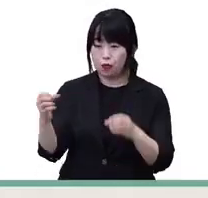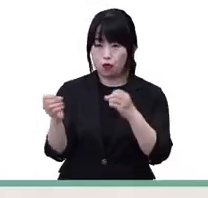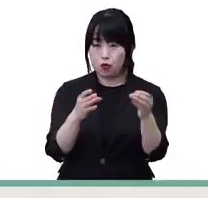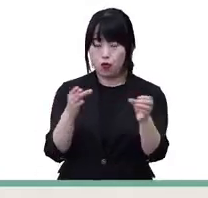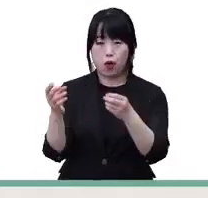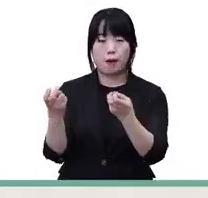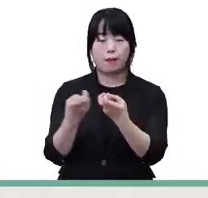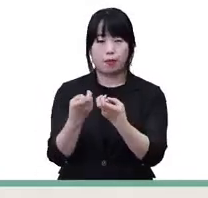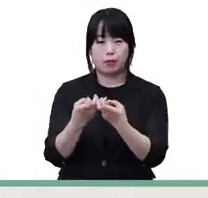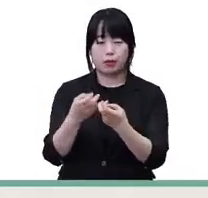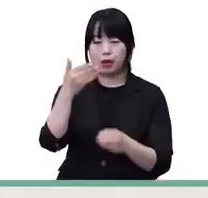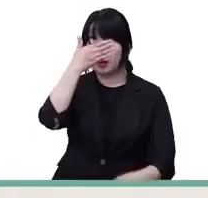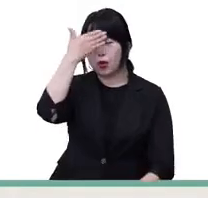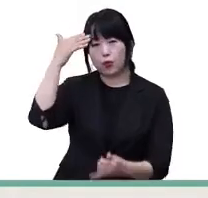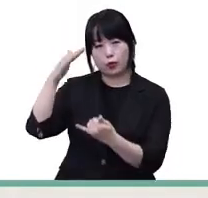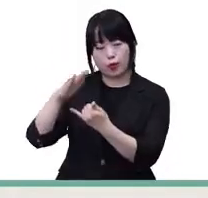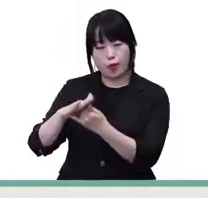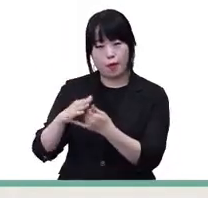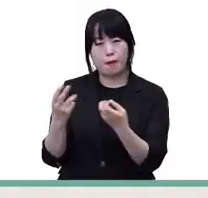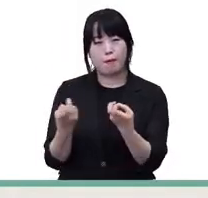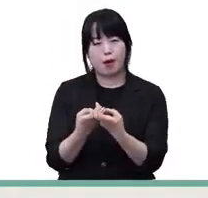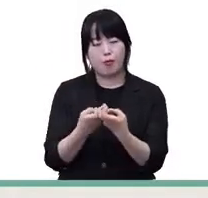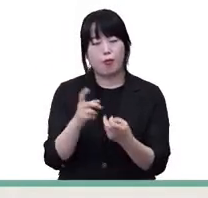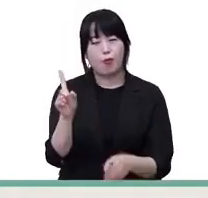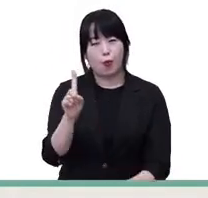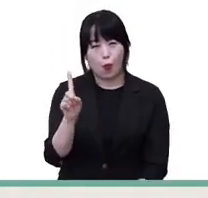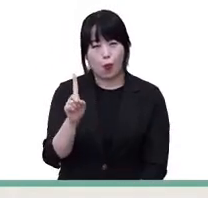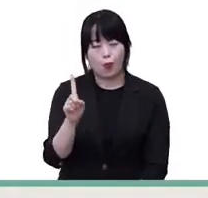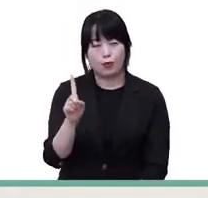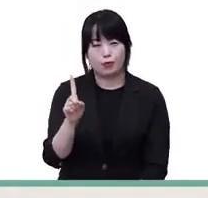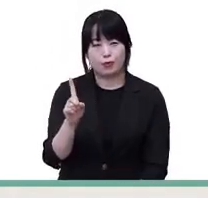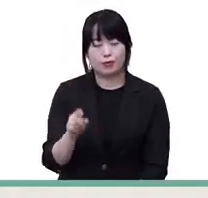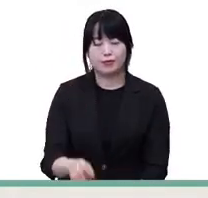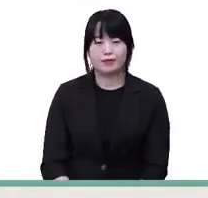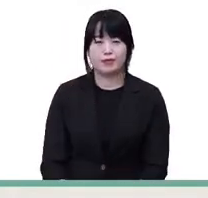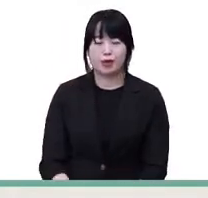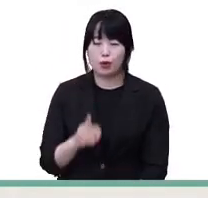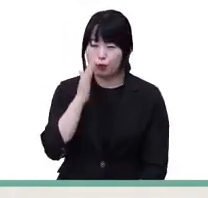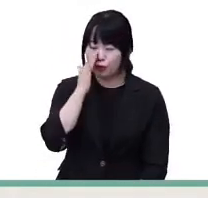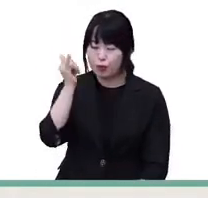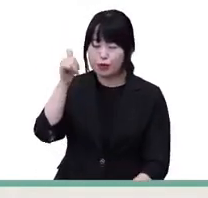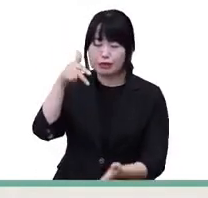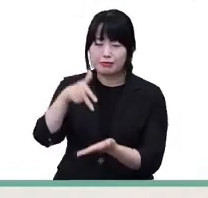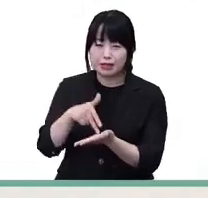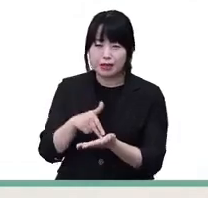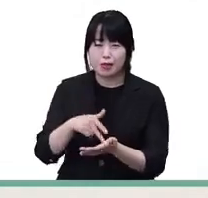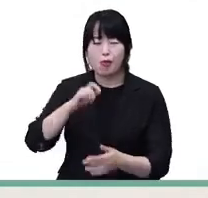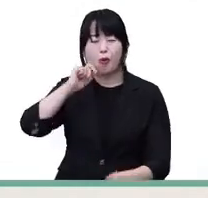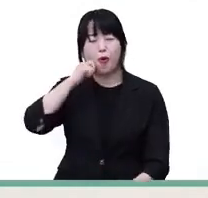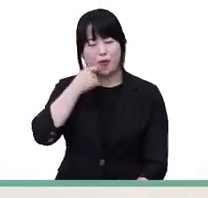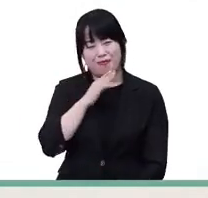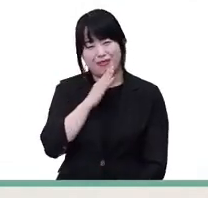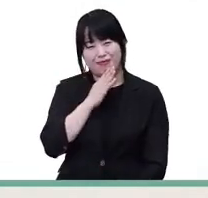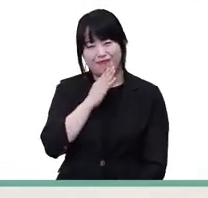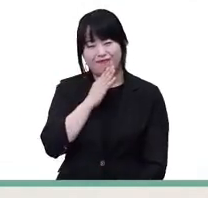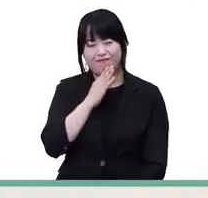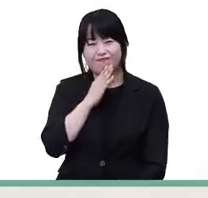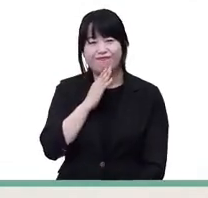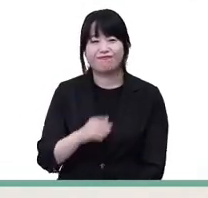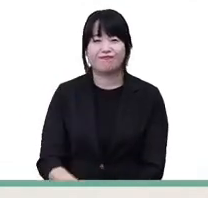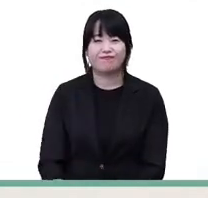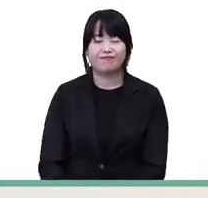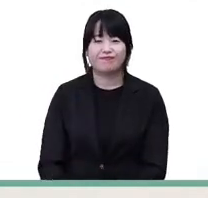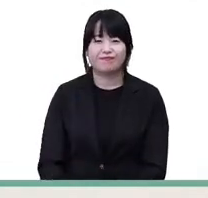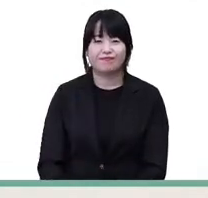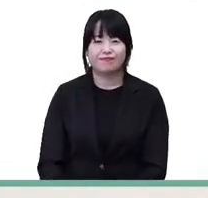대화법에서도 청소년들이랑 어떻게 대화를 해야 되는지 부모님들로서 너무 어려워하신 경우가 많은데요.